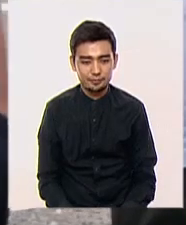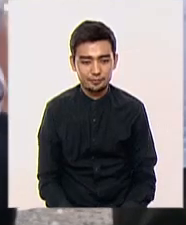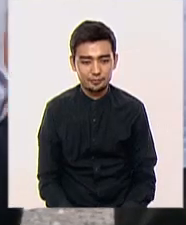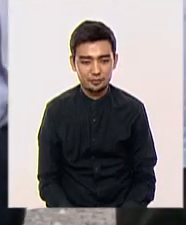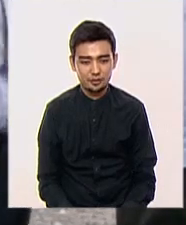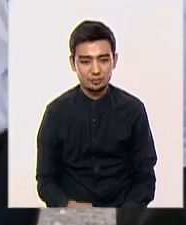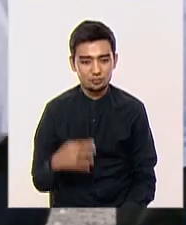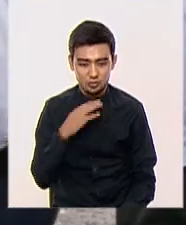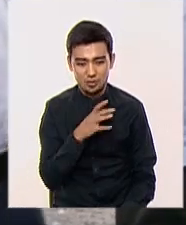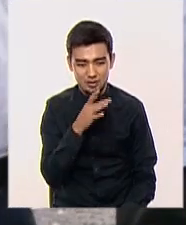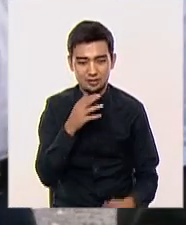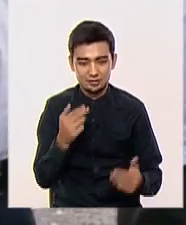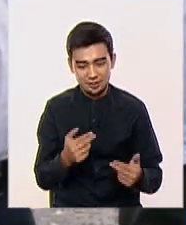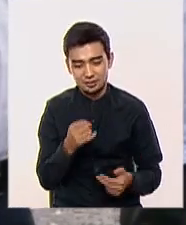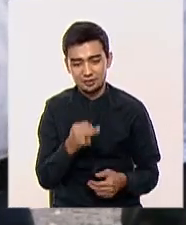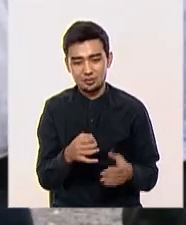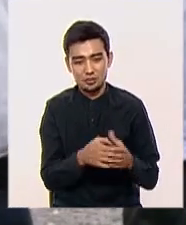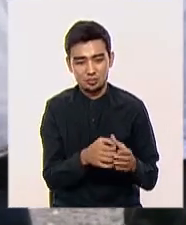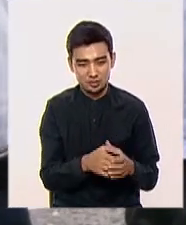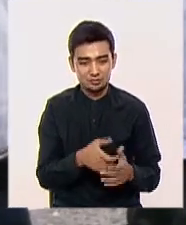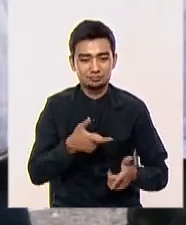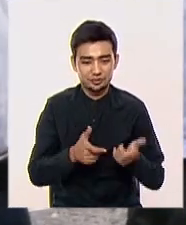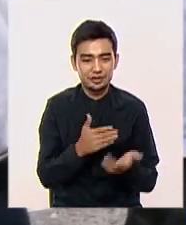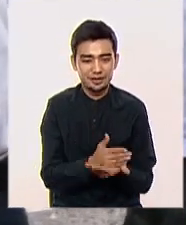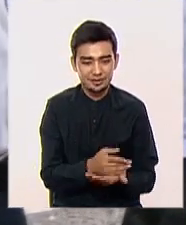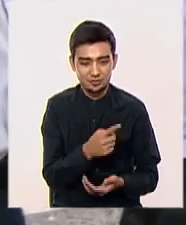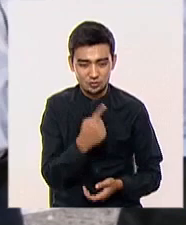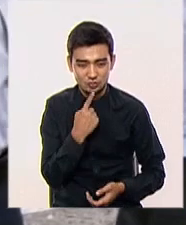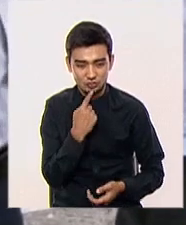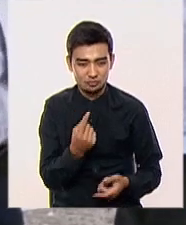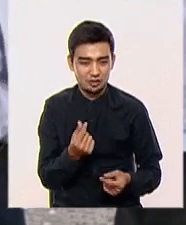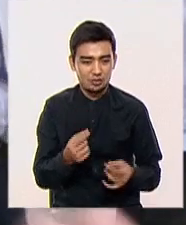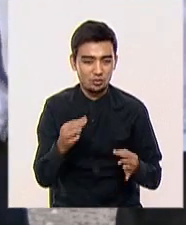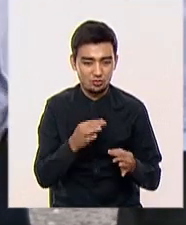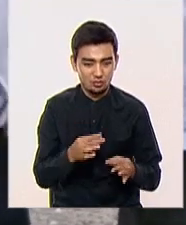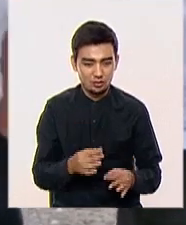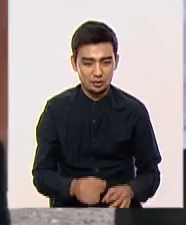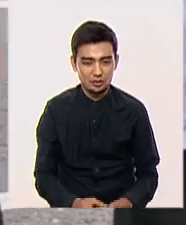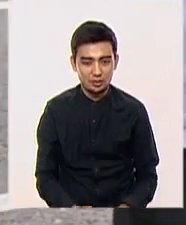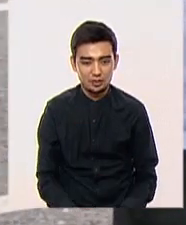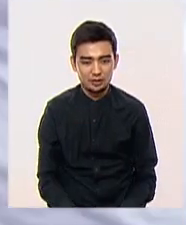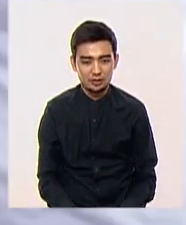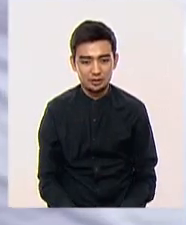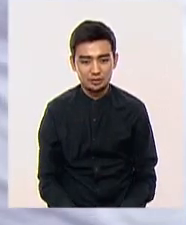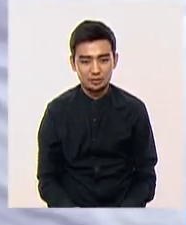Много лет уже жду, да. У компании действительно есть финансовые трудности. Ну, то есть вы в курсе, акимат в курсе, да?